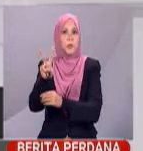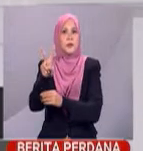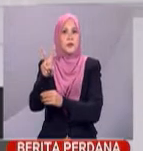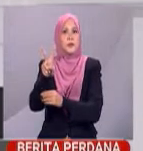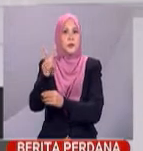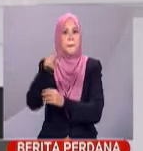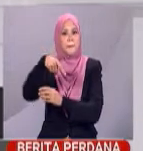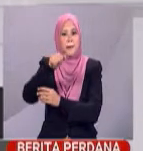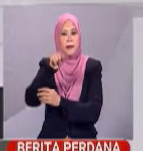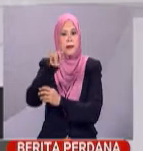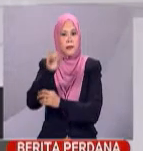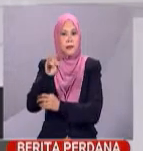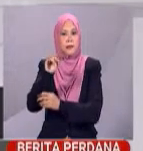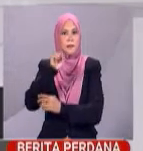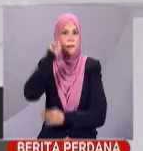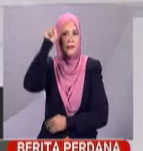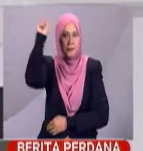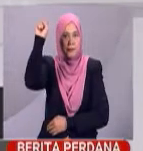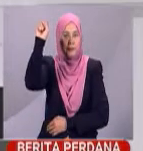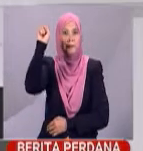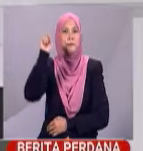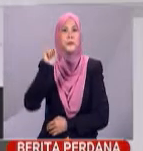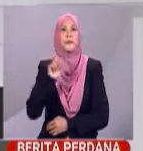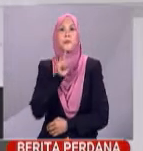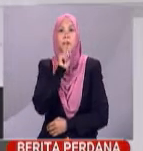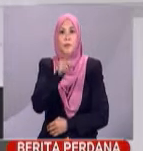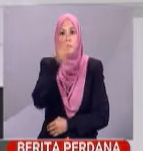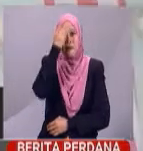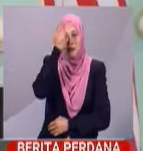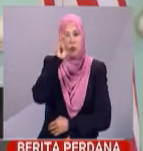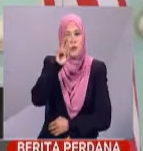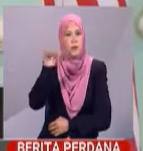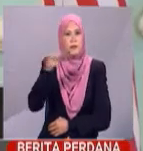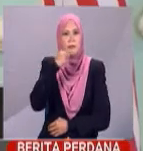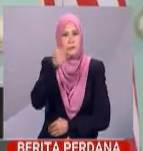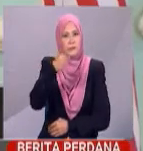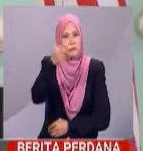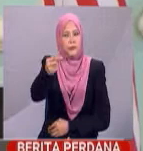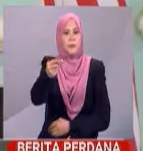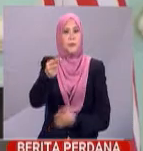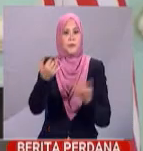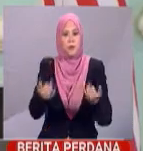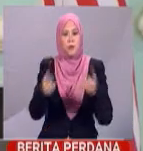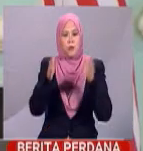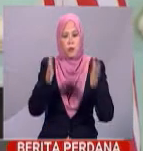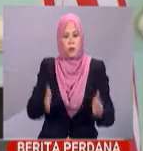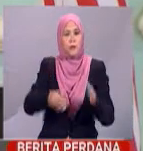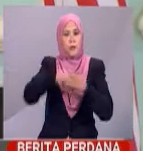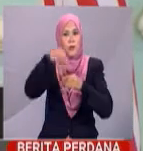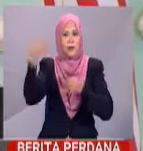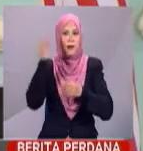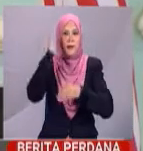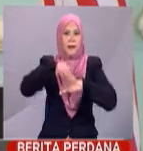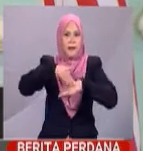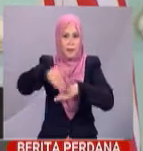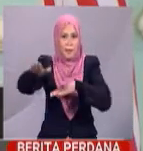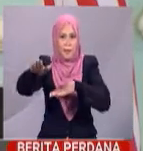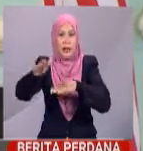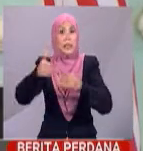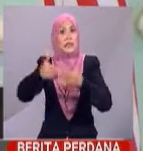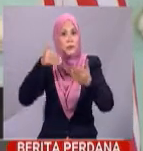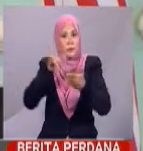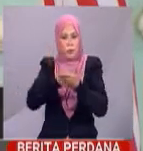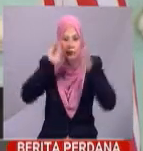depo imigresen di Sabah. Jelas Datuk Seri Ismail Sabri, warga asing yang akan dihantar pulang akan menjalani ujian